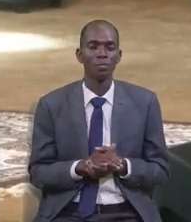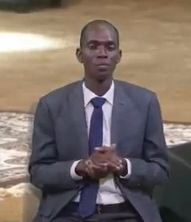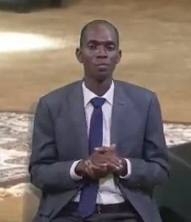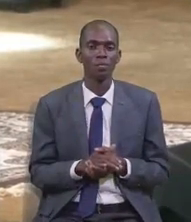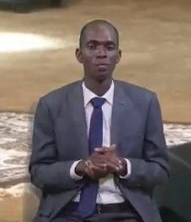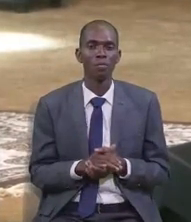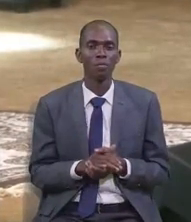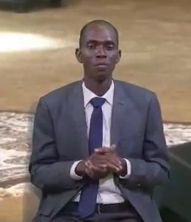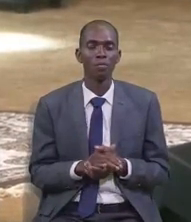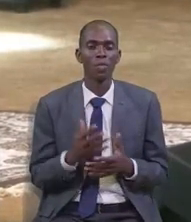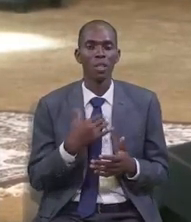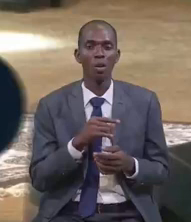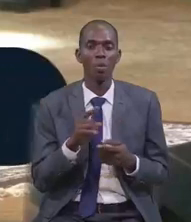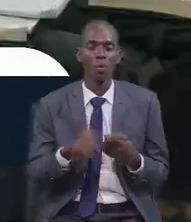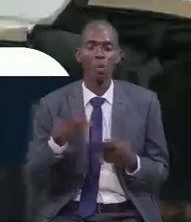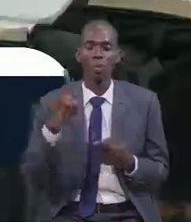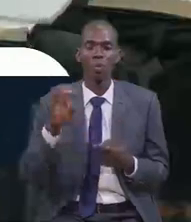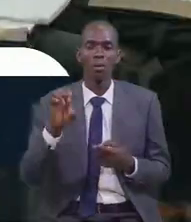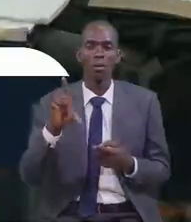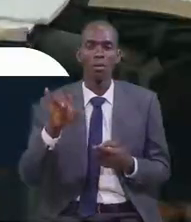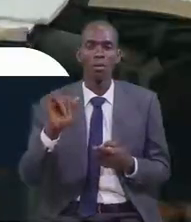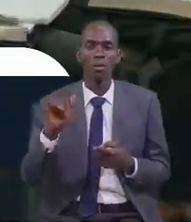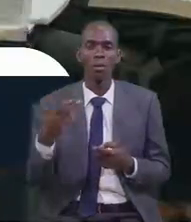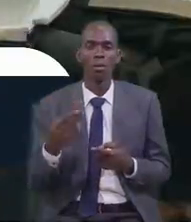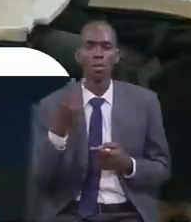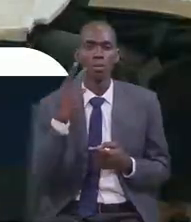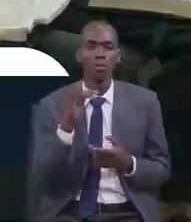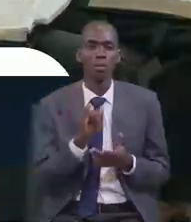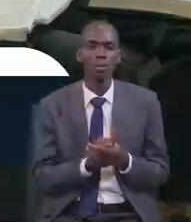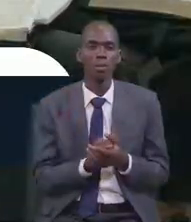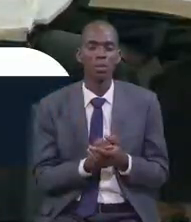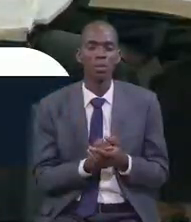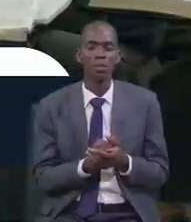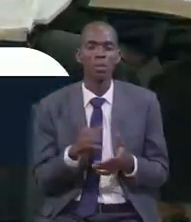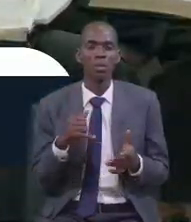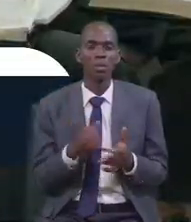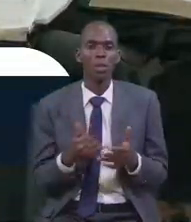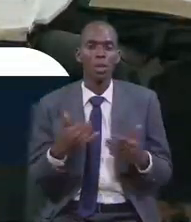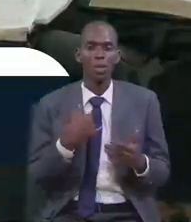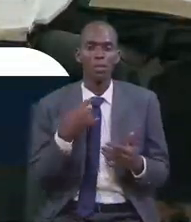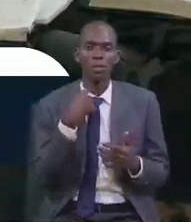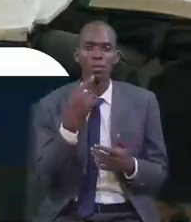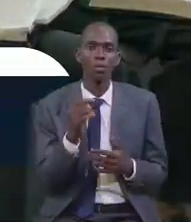Delilah, voyant qu'il lui avait ouvert tout son cœur.